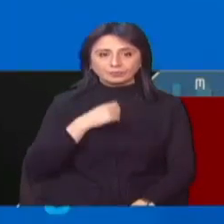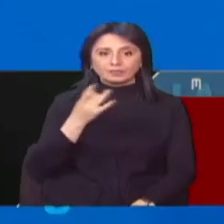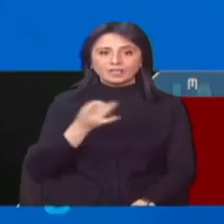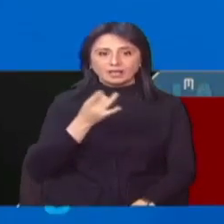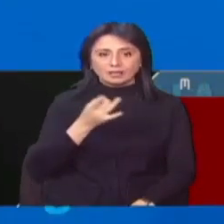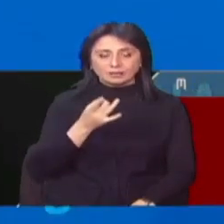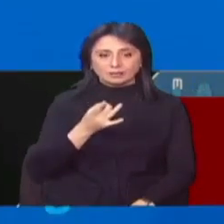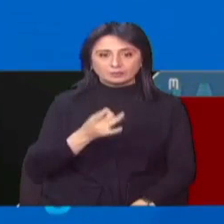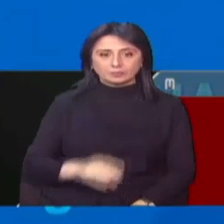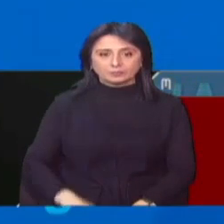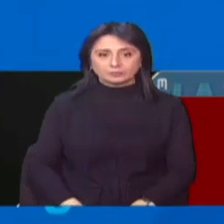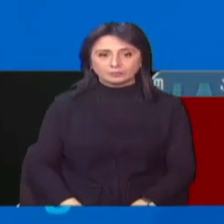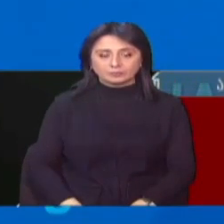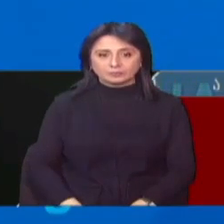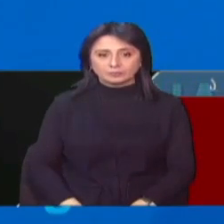Kidertel,